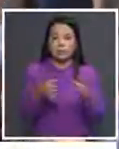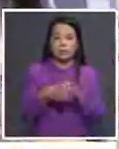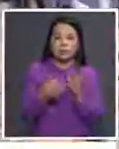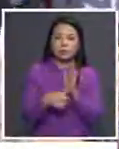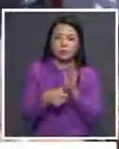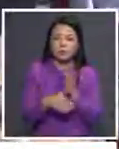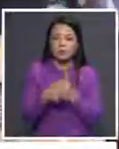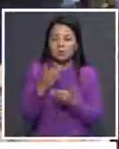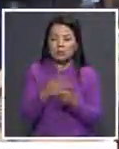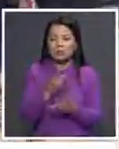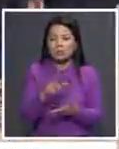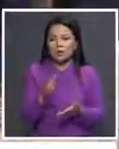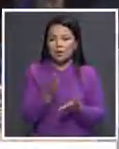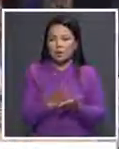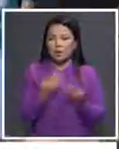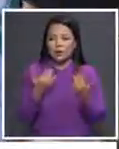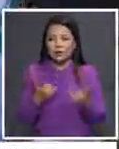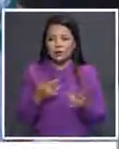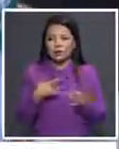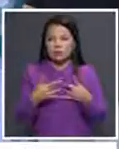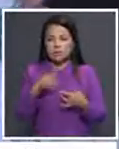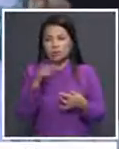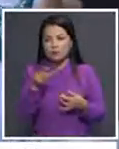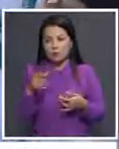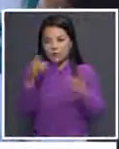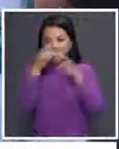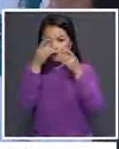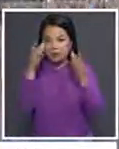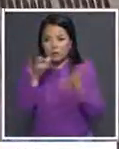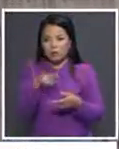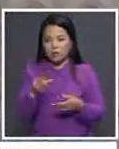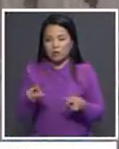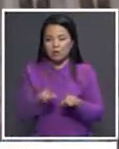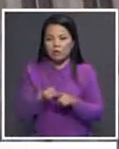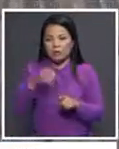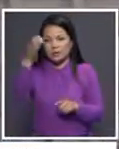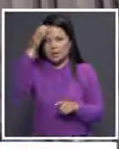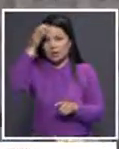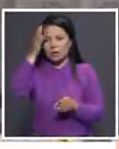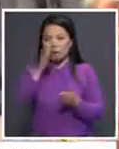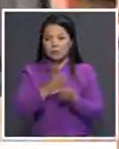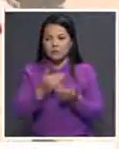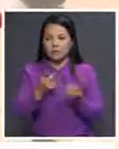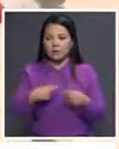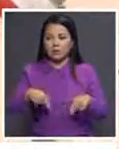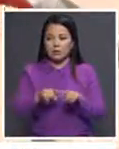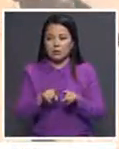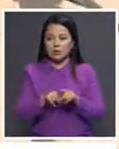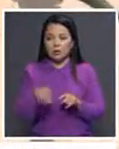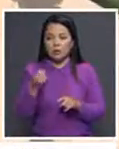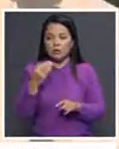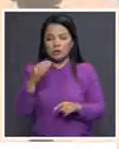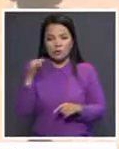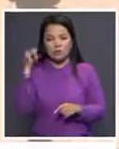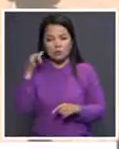60-қа жуық өкіл бар. Оның ішінде өнер адамдары мен мәдениет саласының мамандары және ғалымдар бар. Сондай-ақ биылғы құрылтайға Қазақстаннан ұйғыр